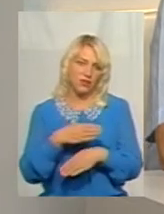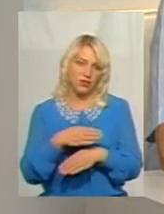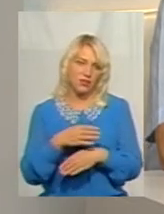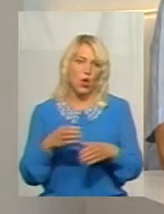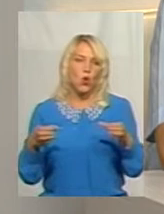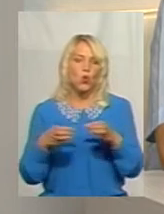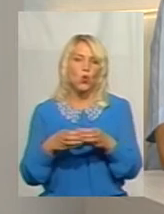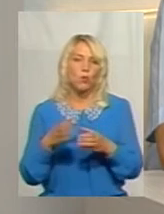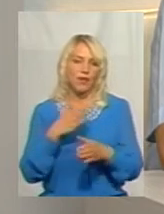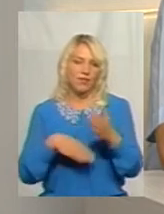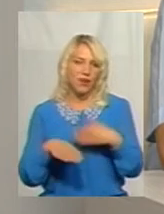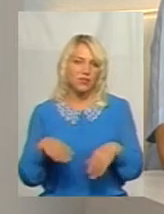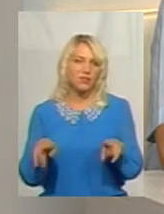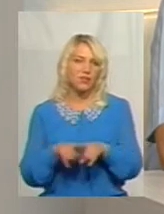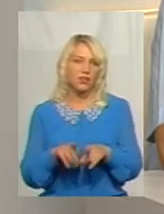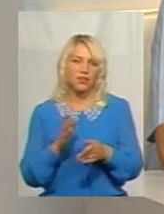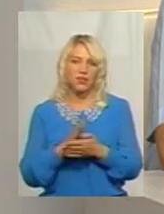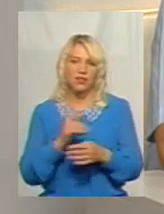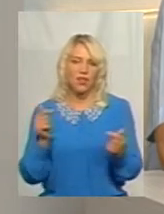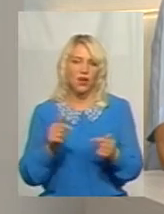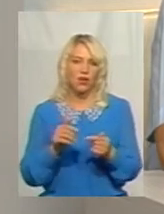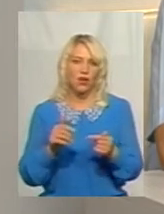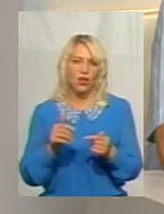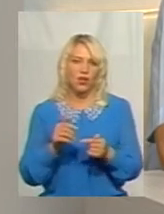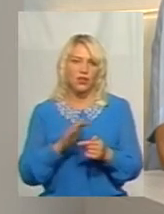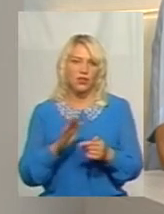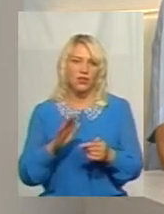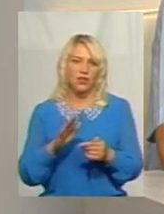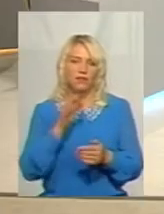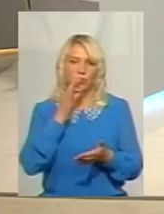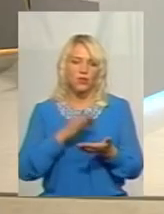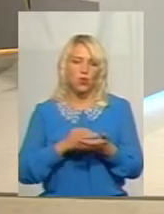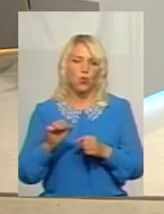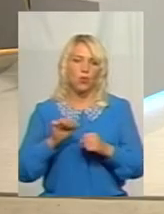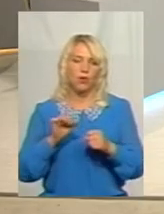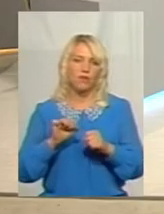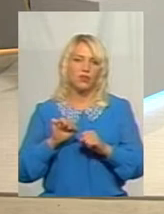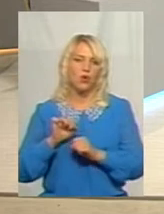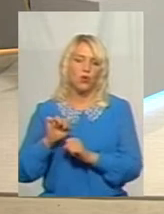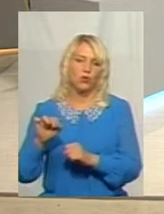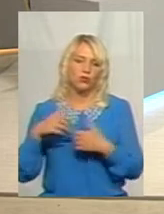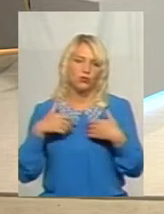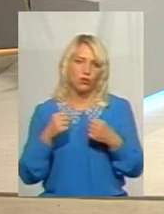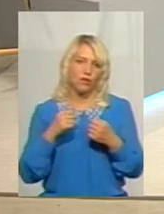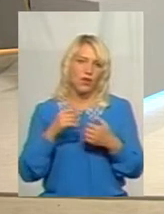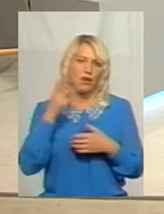інвалідності – це теж є некомпетенція управління охорони здоров'я Хмельницької міської ради.